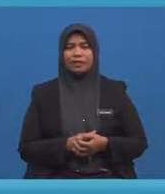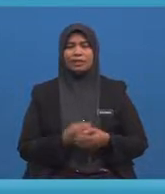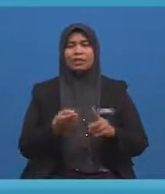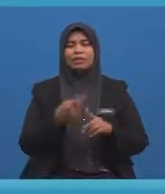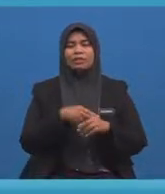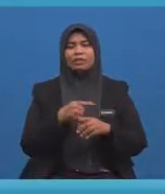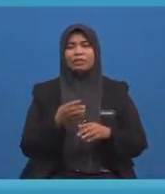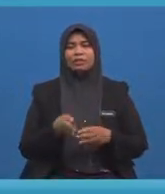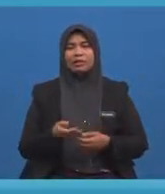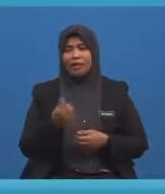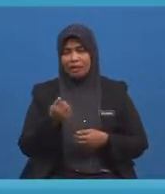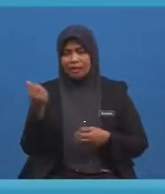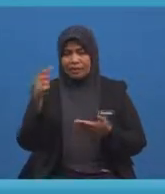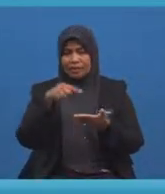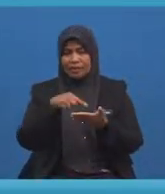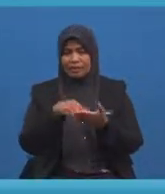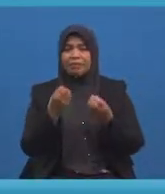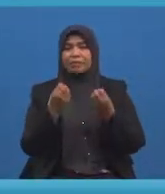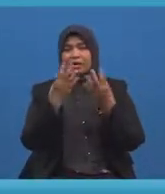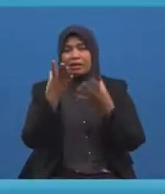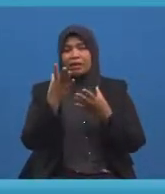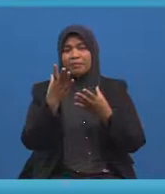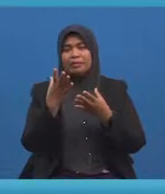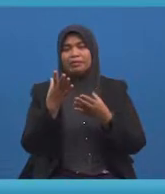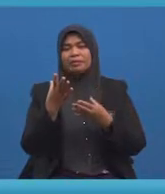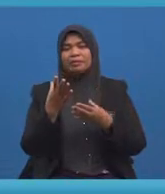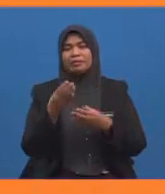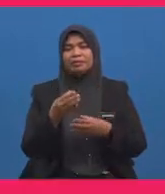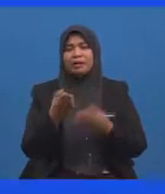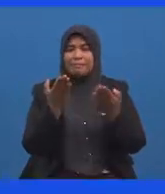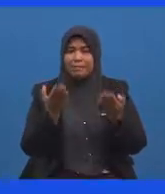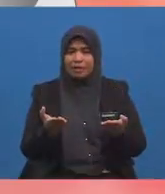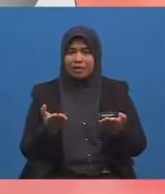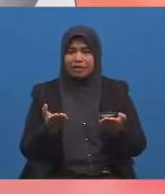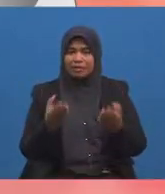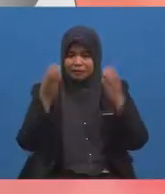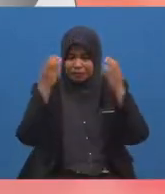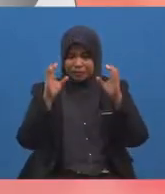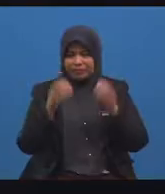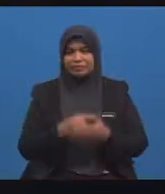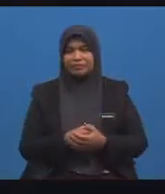Daripada penimbang ini, berapakah berat Mr. Q?